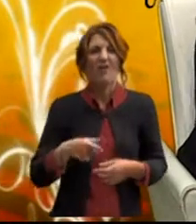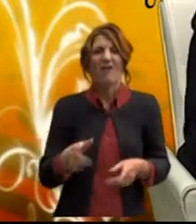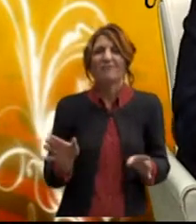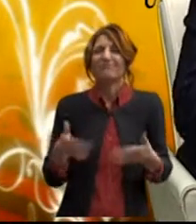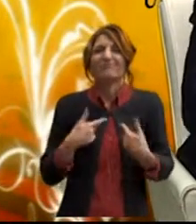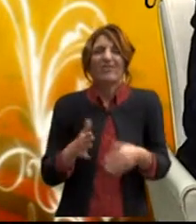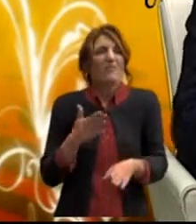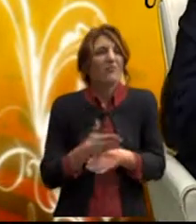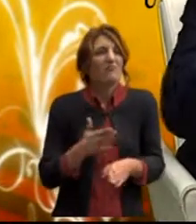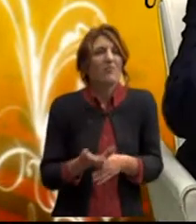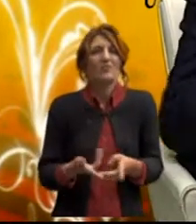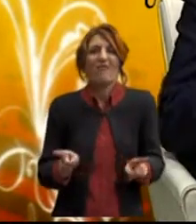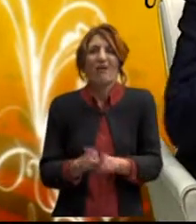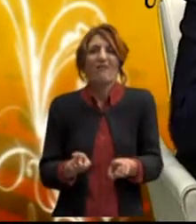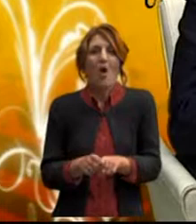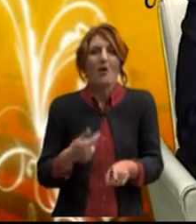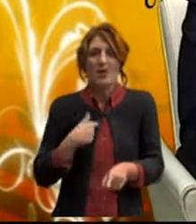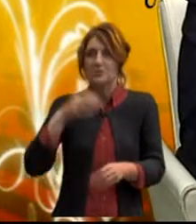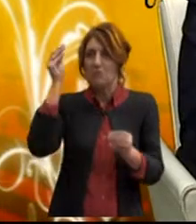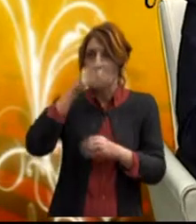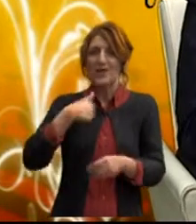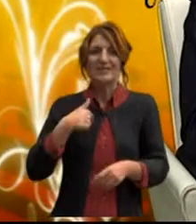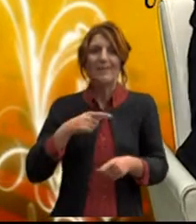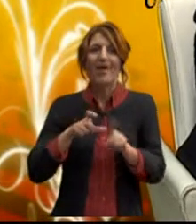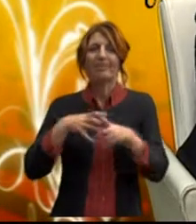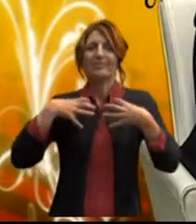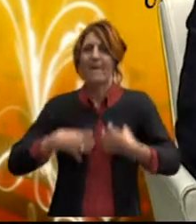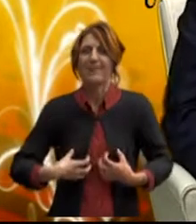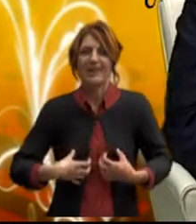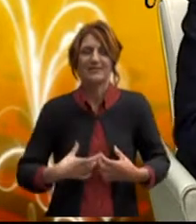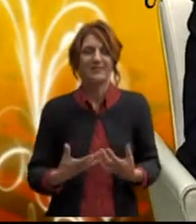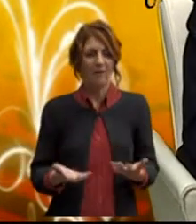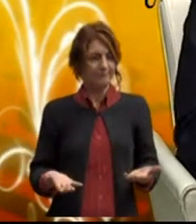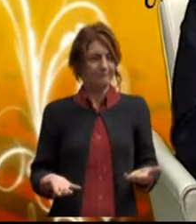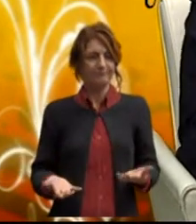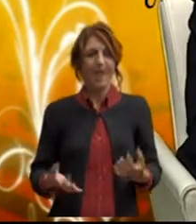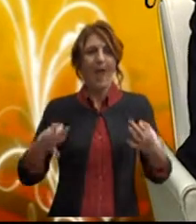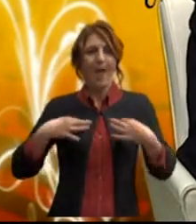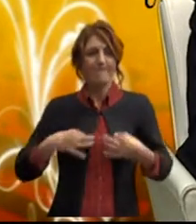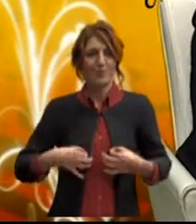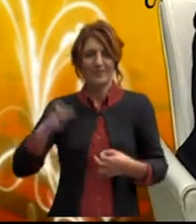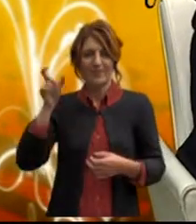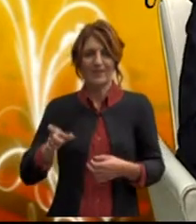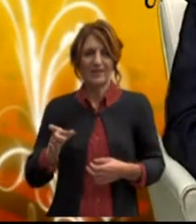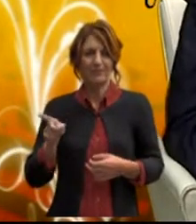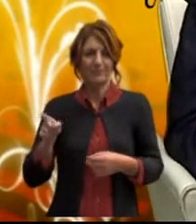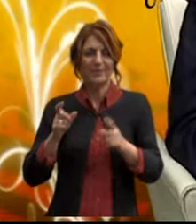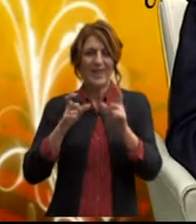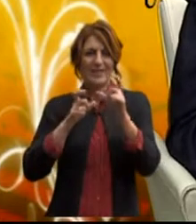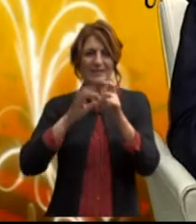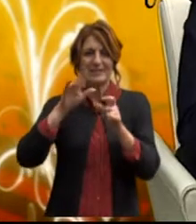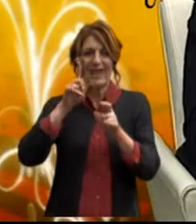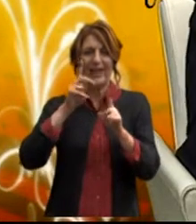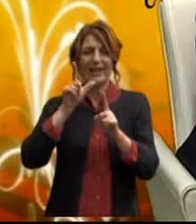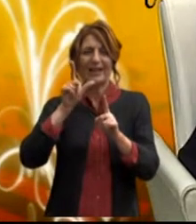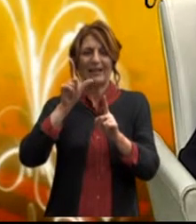bespomoćnost. Mnogi ljudi su zapravo naučili biti depresivni iz različitih razloga. I profesor Martin Seligman, on je inače psiholog, koji